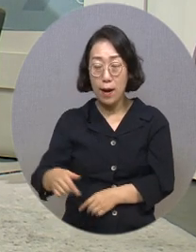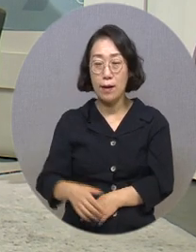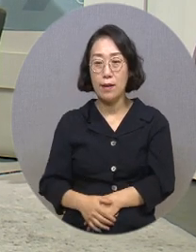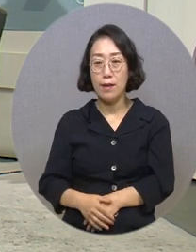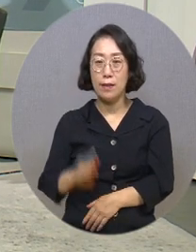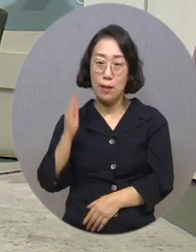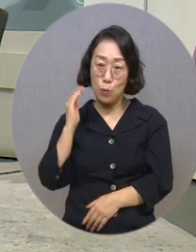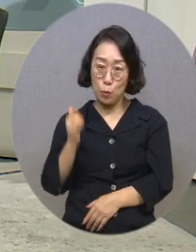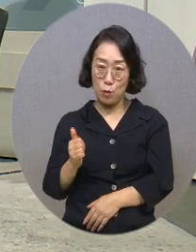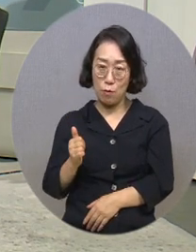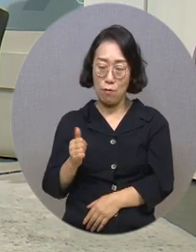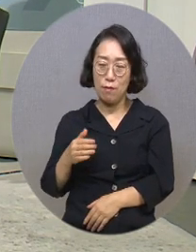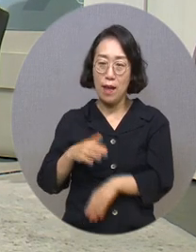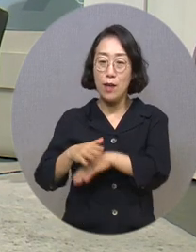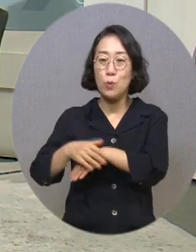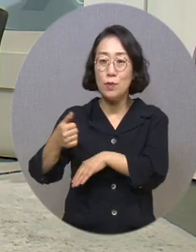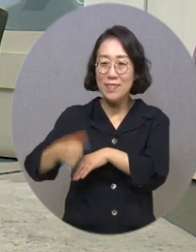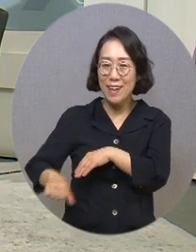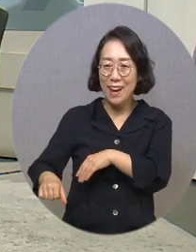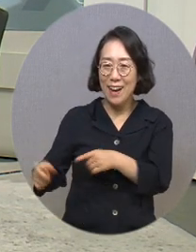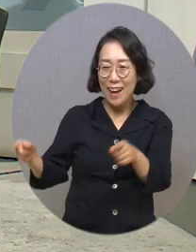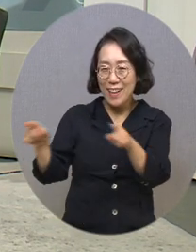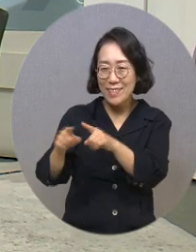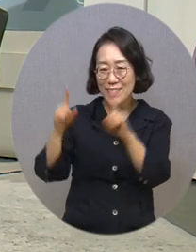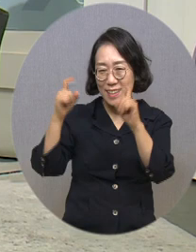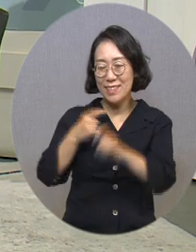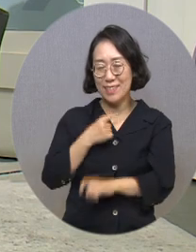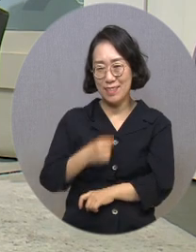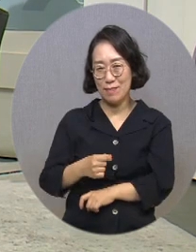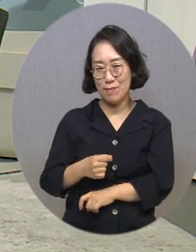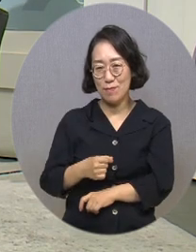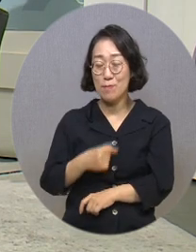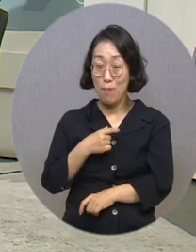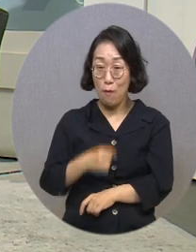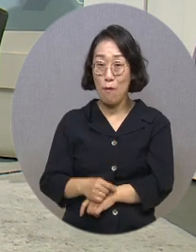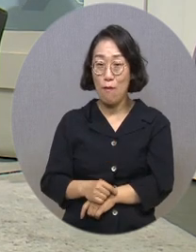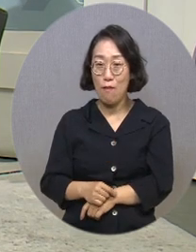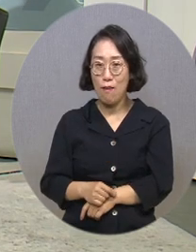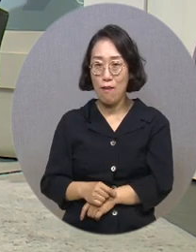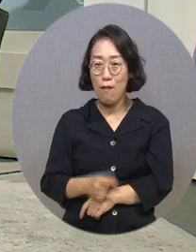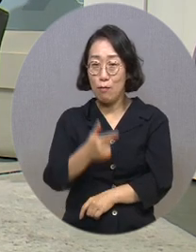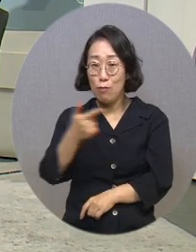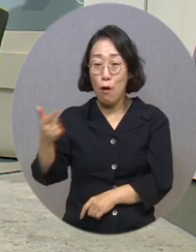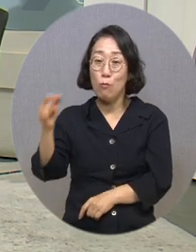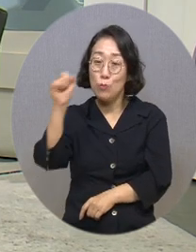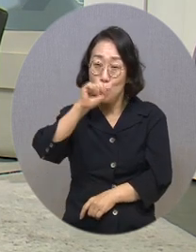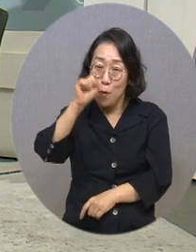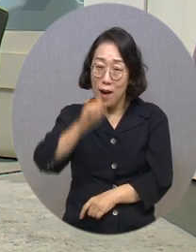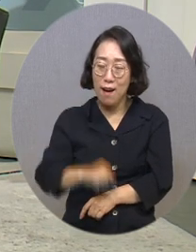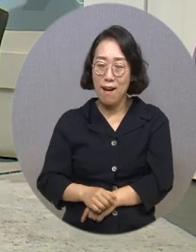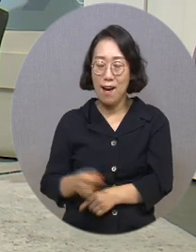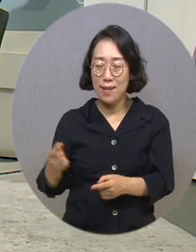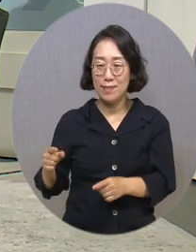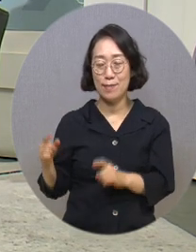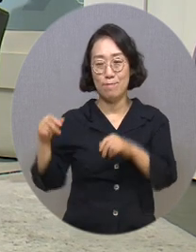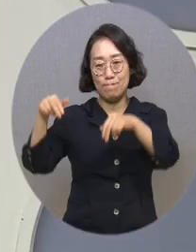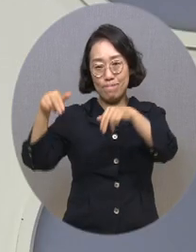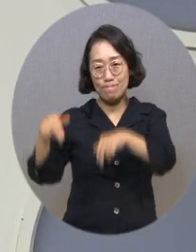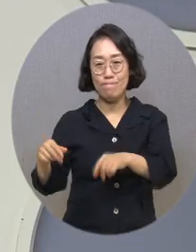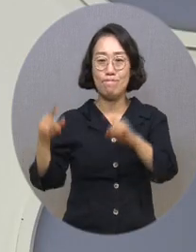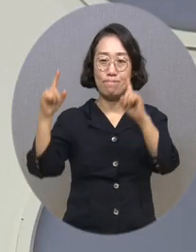게 소원이라 내가 오늘 데리고 왔다고 그러니까 그래 그러면서 너무 좋아하시면서 사진을